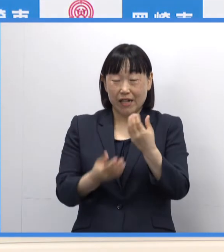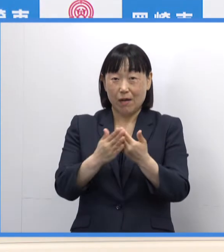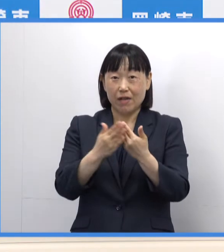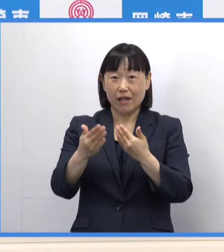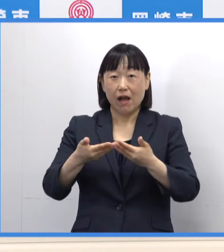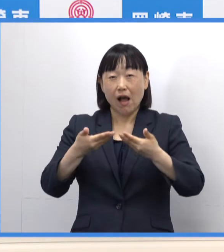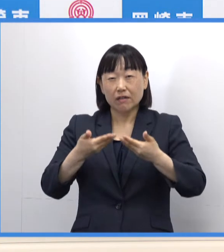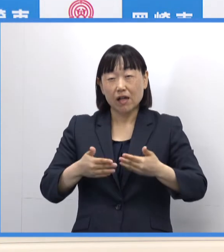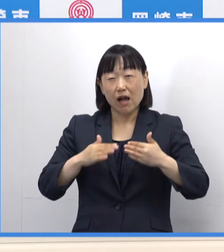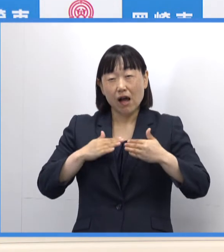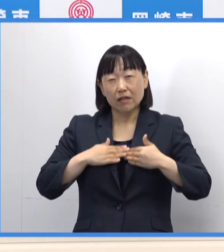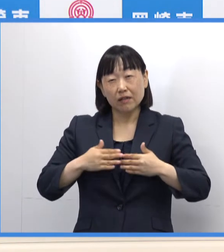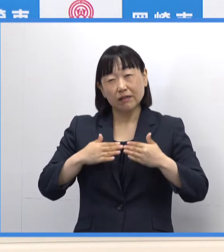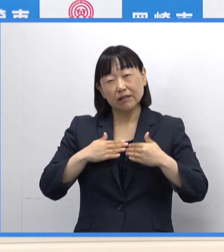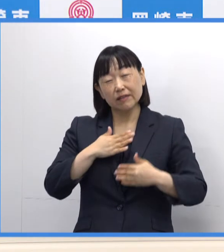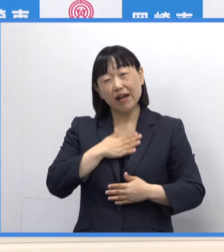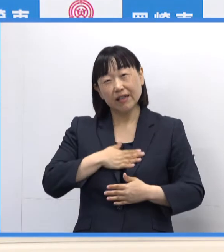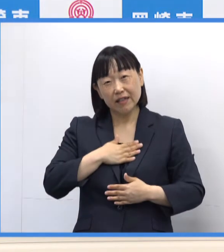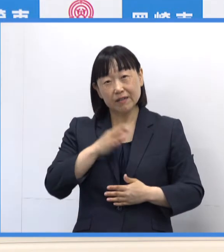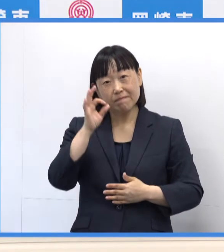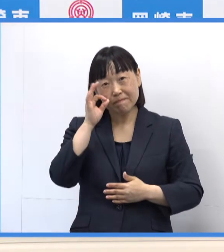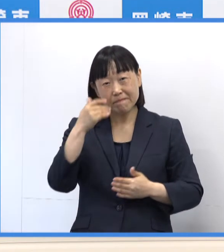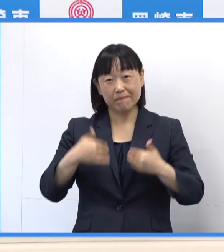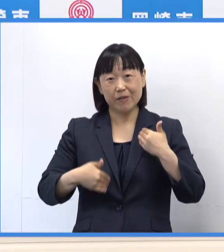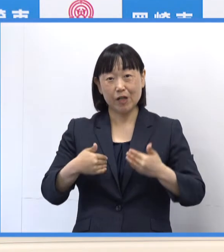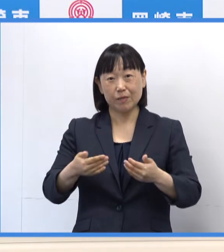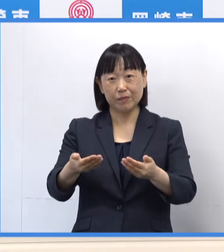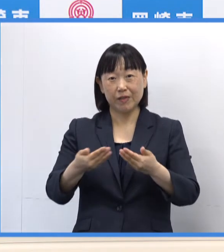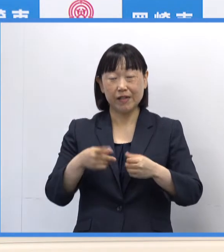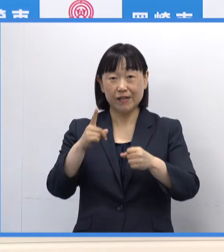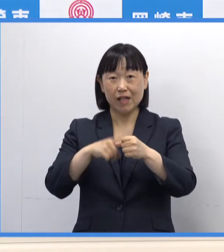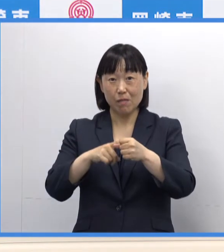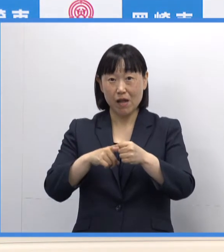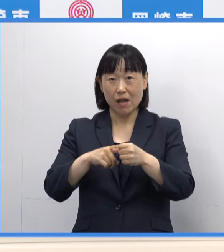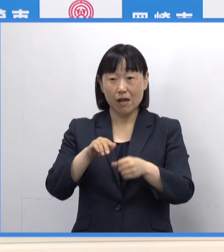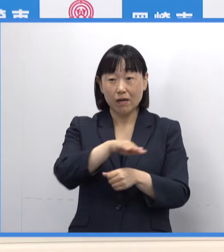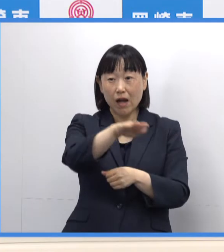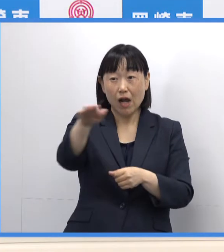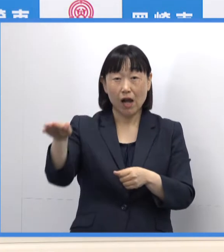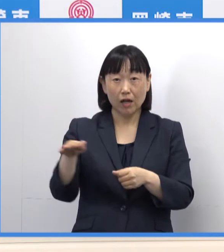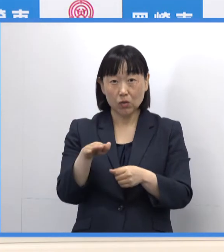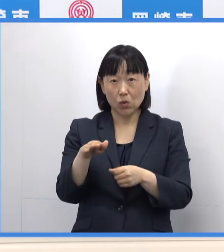安全、安心、快適にお楽しみいただくためには、